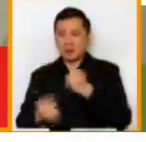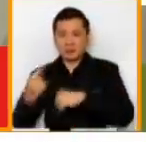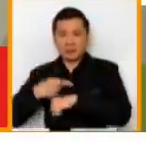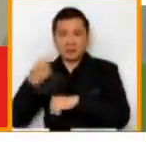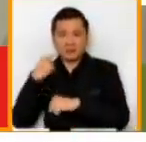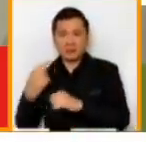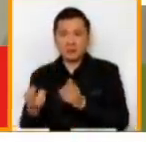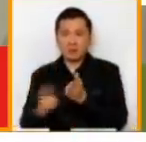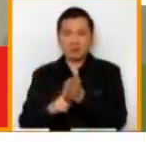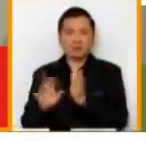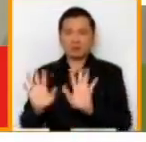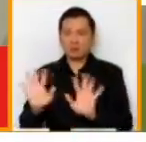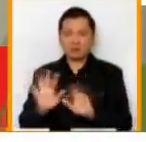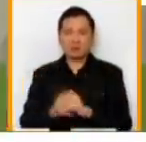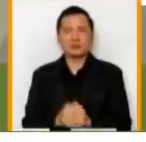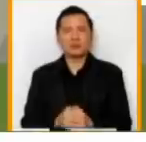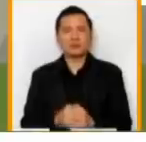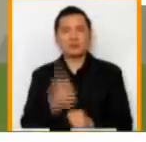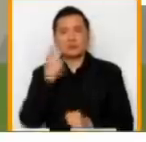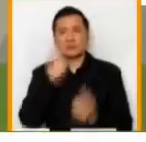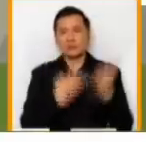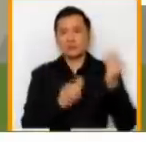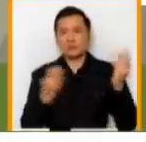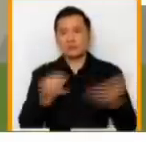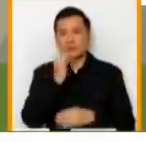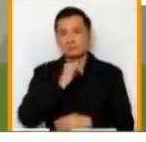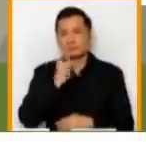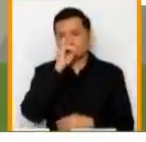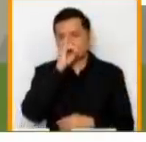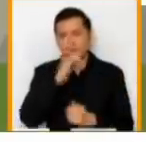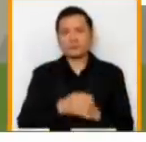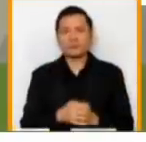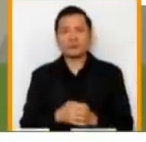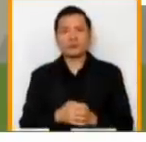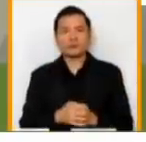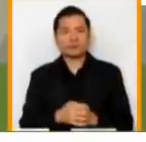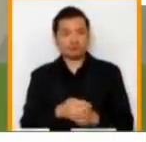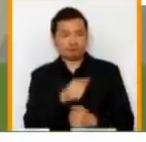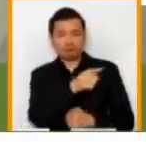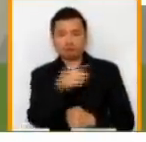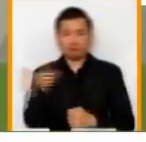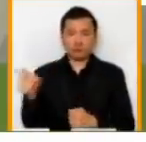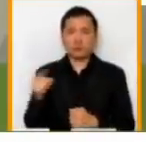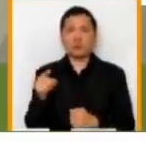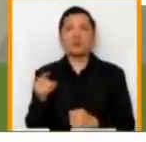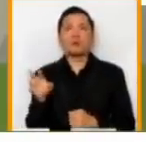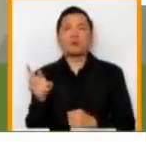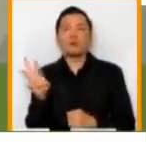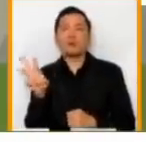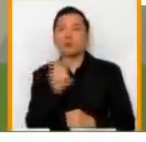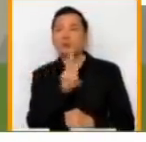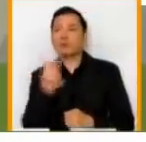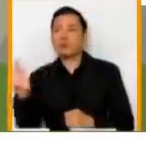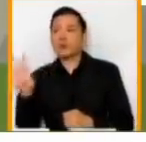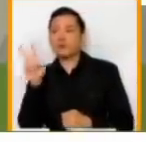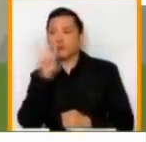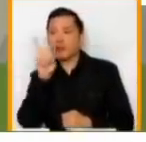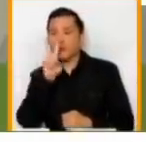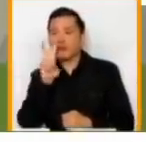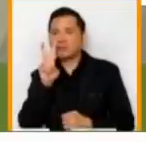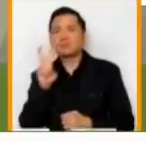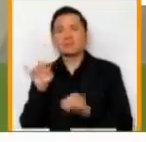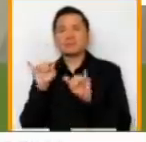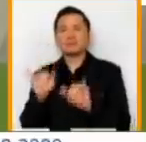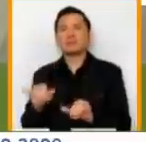registration. Yan ang latest mula sa Iloilo City. Samantala sa mga kapuso natin sa Western Visayas, abangan ng GMA Regional